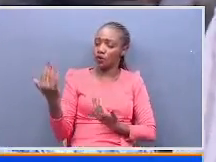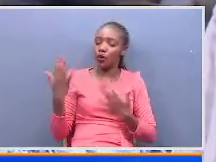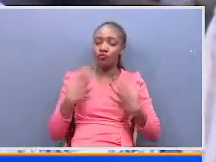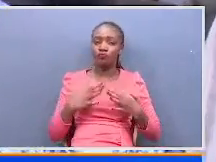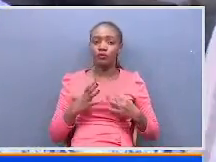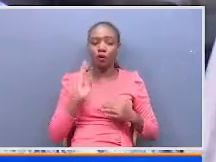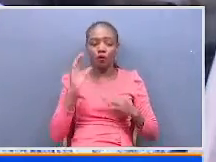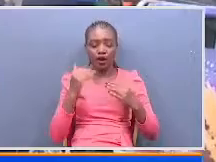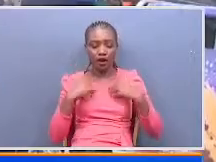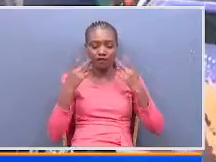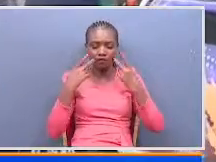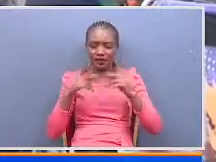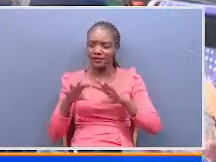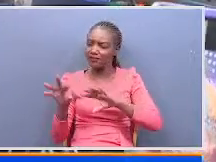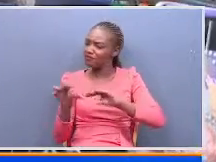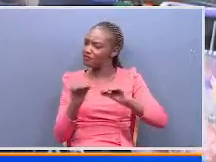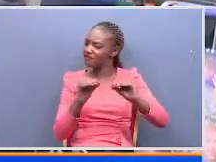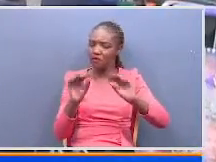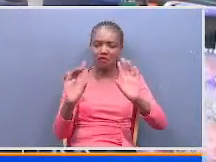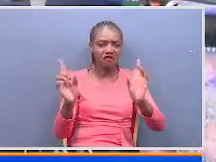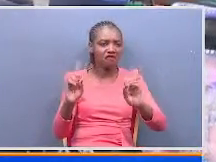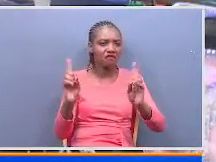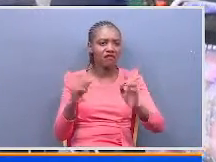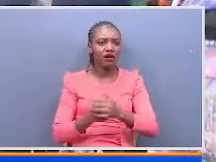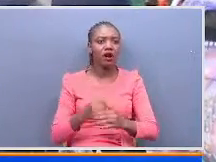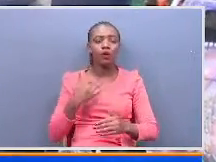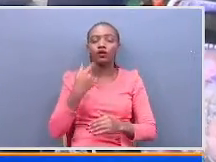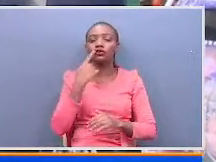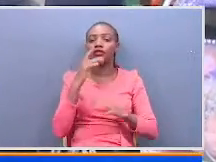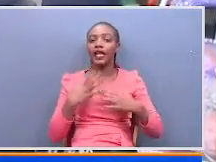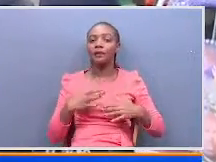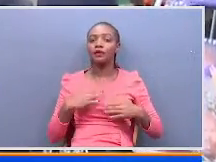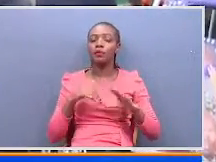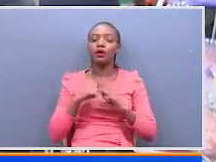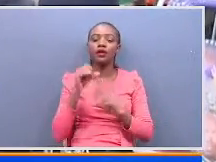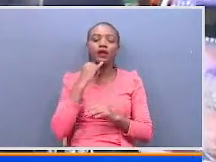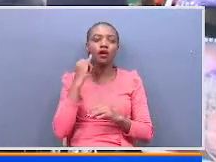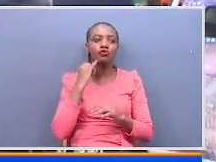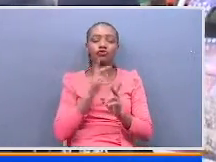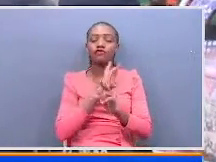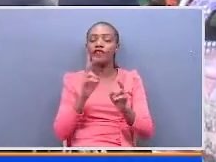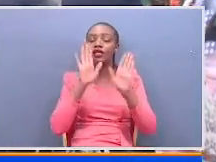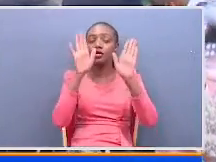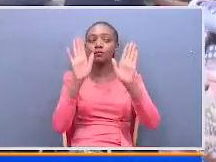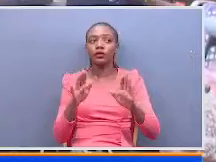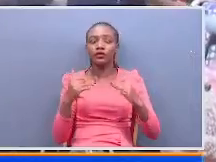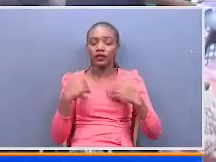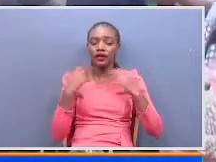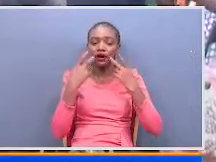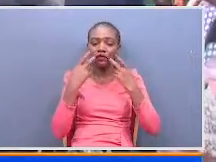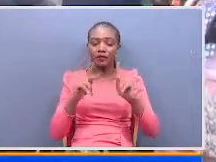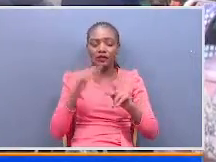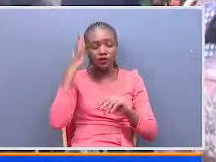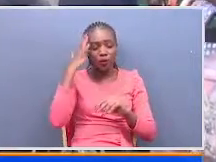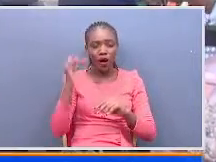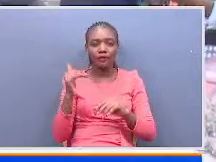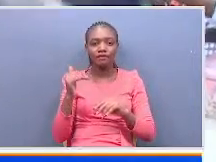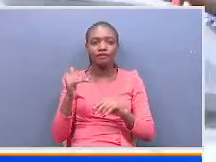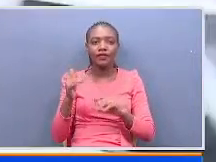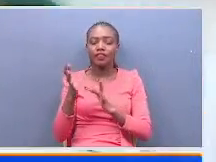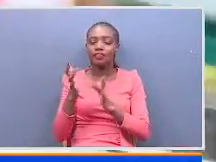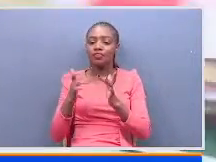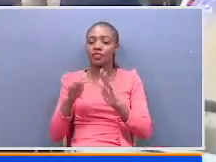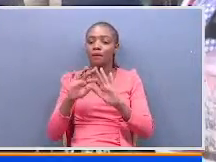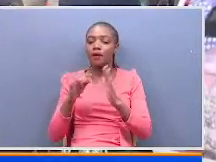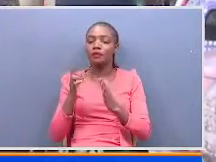amani, wasihame makwao. Na mimi nataka niambie watu wa Nakuru, it's very important to make peace. Because even Matthew 5:9, that we are